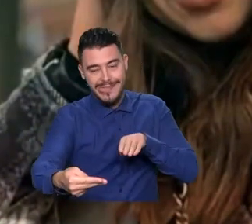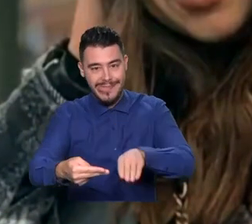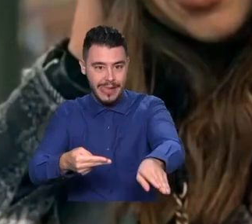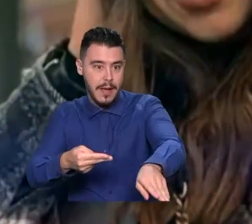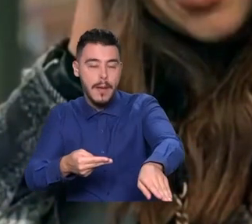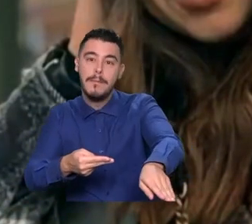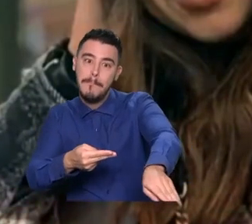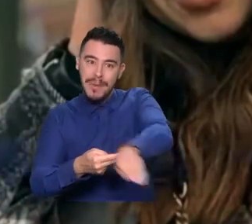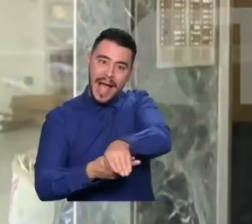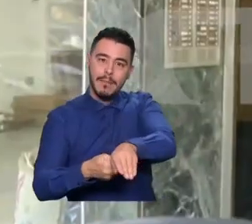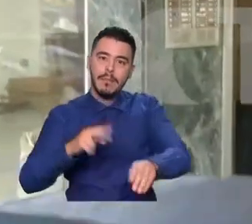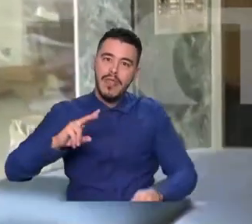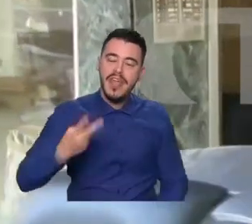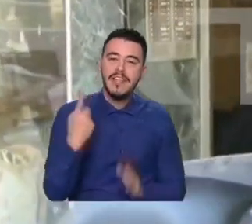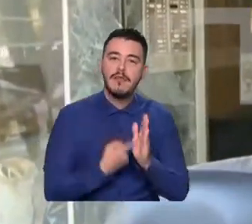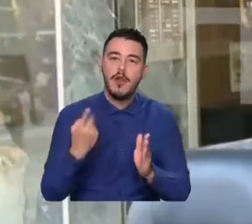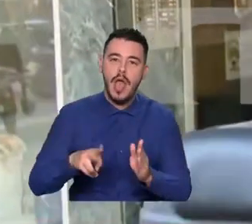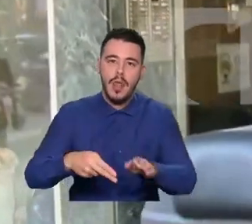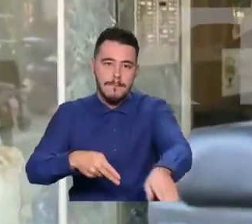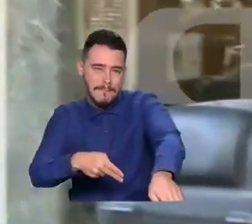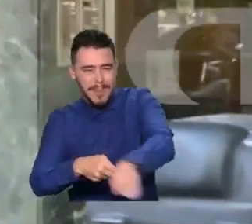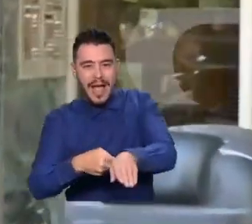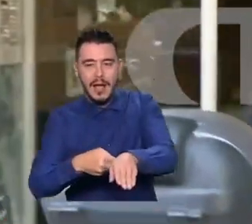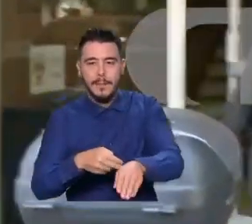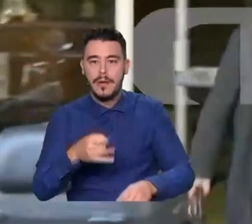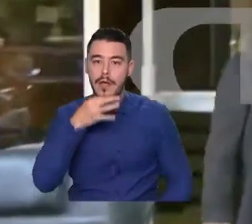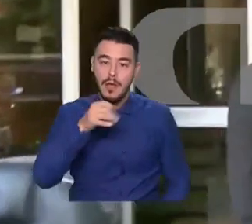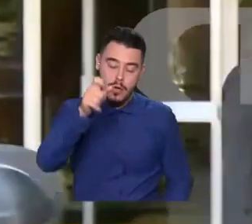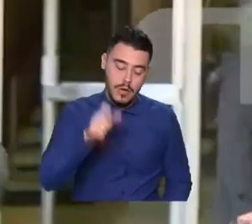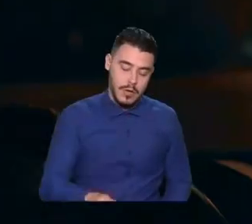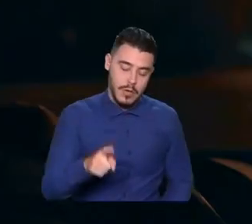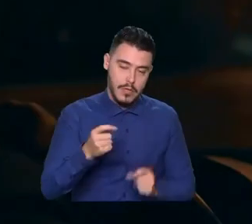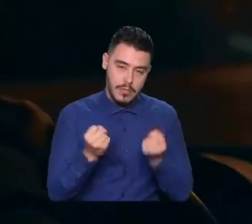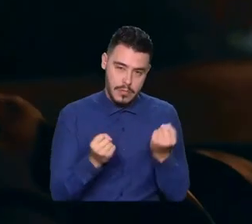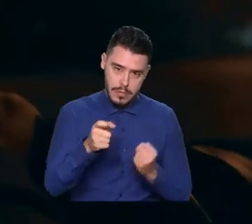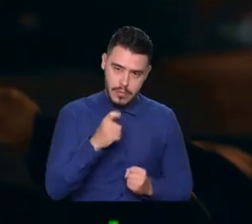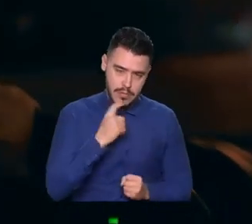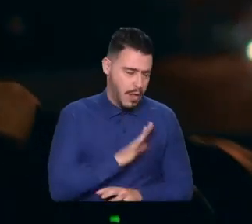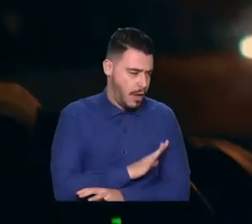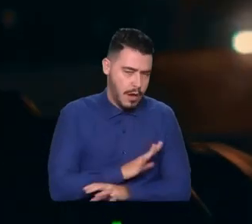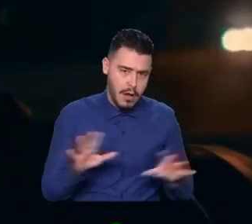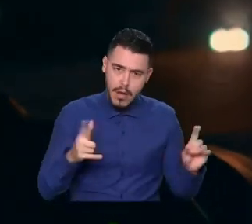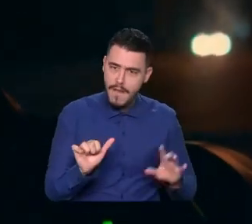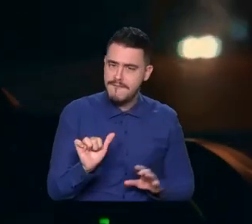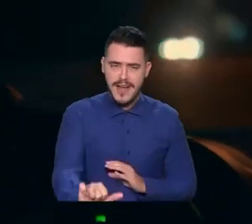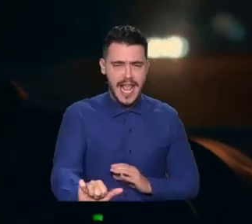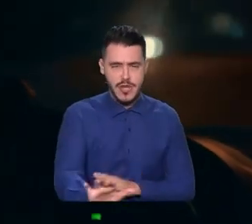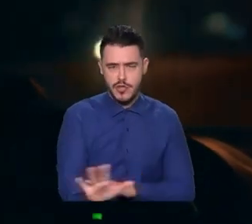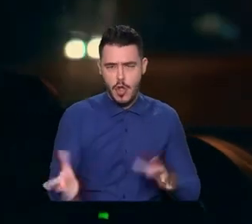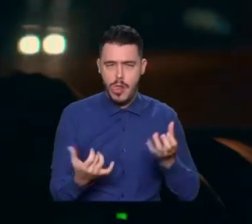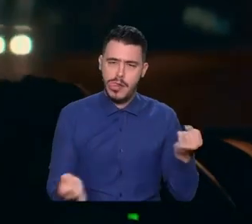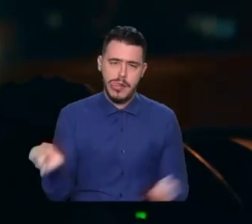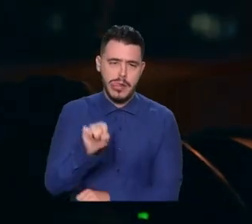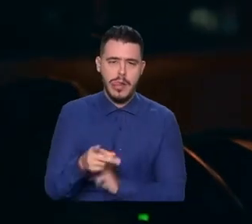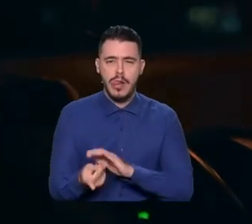μπει μετά στην Ιασονίδου. Ο κατηγορούμενος αρνήθηκε ότι πάτησε δύο φορές την Έμα πριν την εγκαταλείψει. Πάτησα φρένο. Έστριψα το τιμόνι για